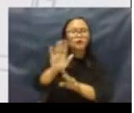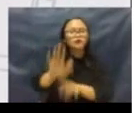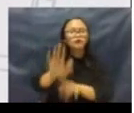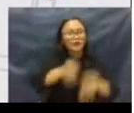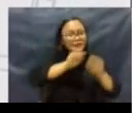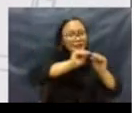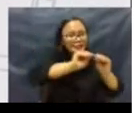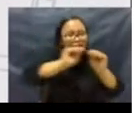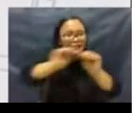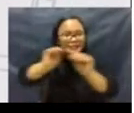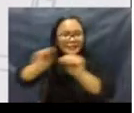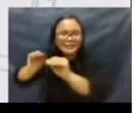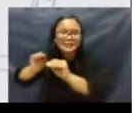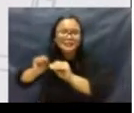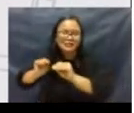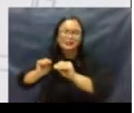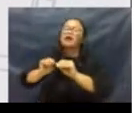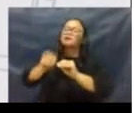mengajarkan topik-topik ini.